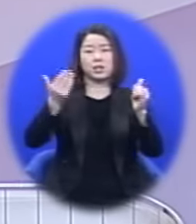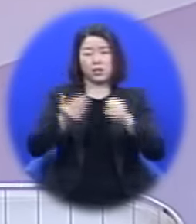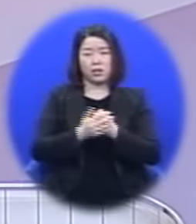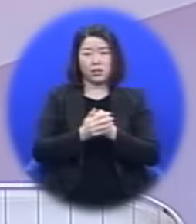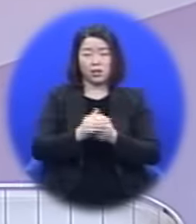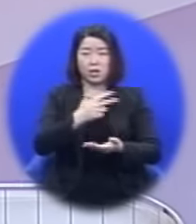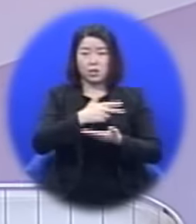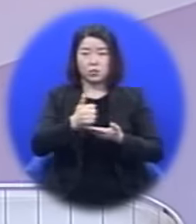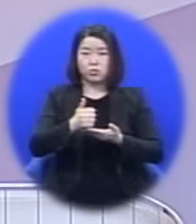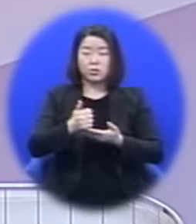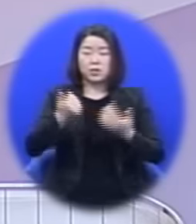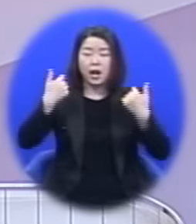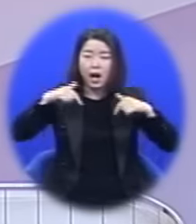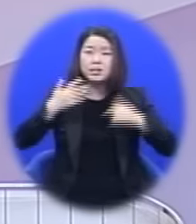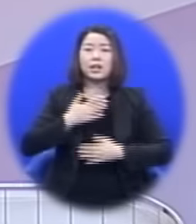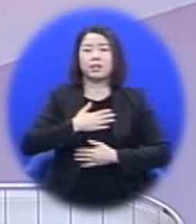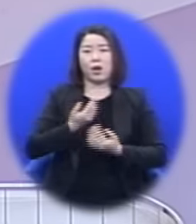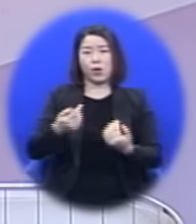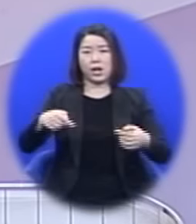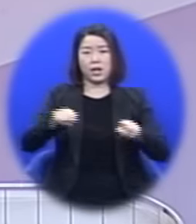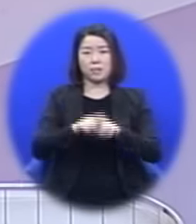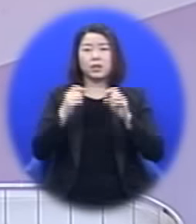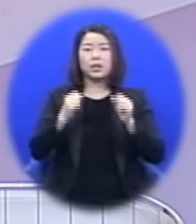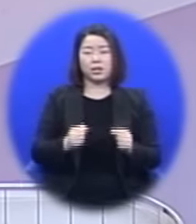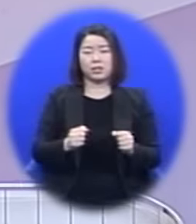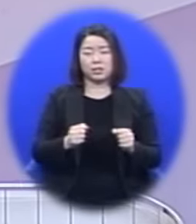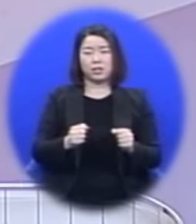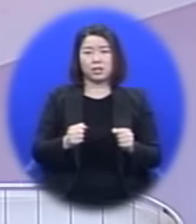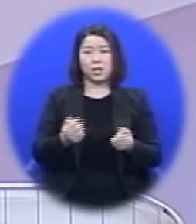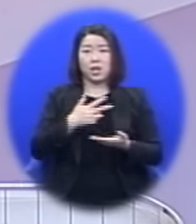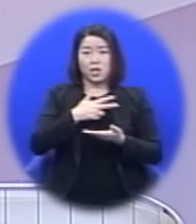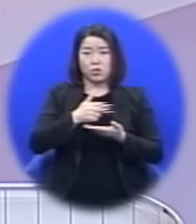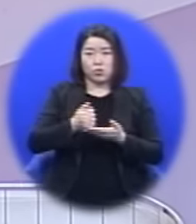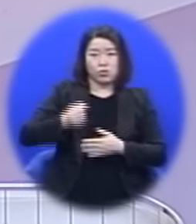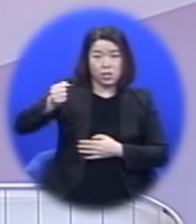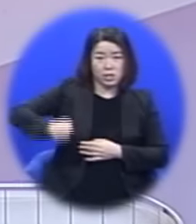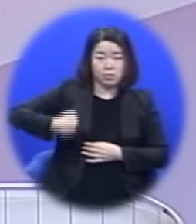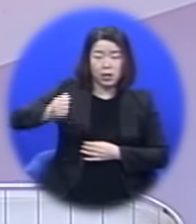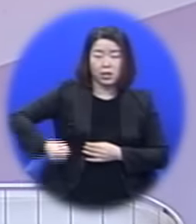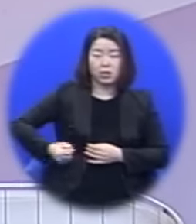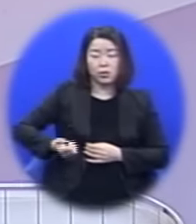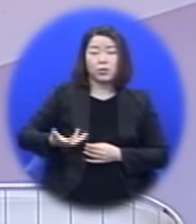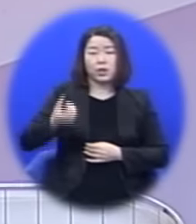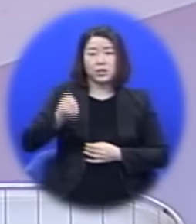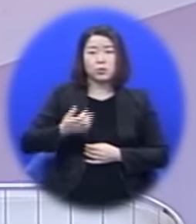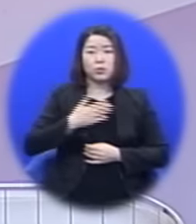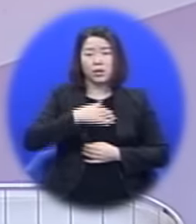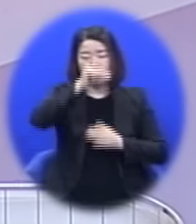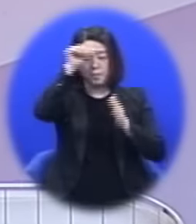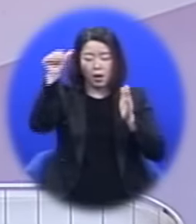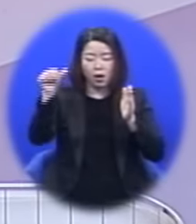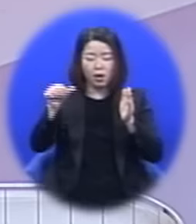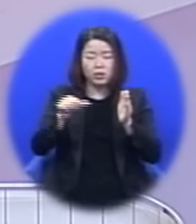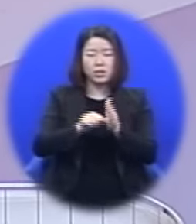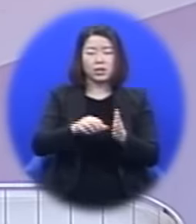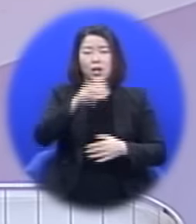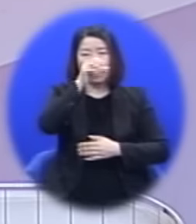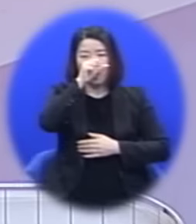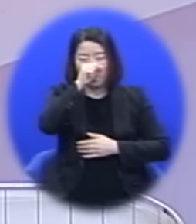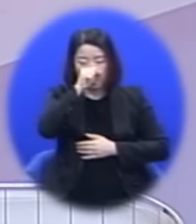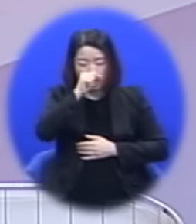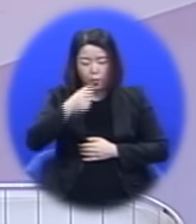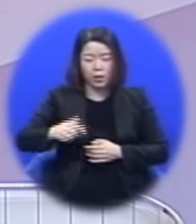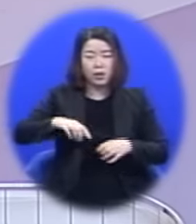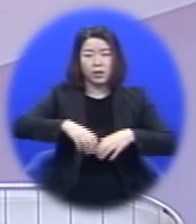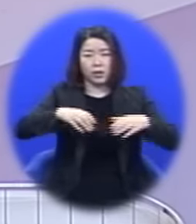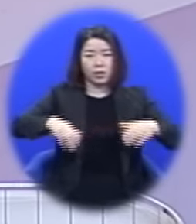주께서 항상 나와 함께 하시는구나. 주의 지팡이와 막대기로 내 평생의 선하심과 인자하심이 반드시